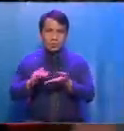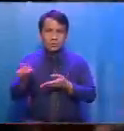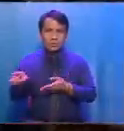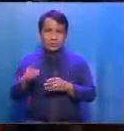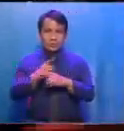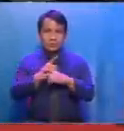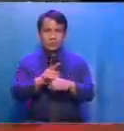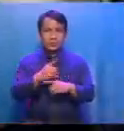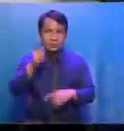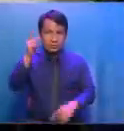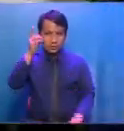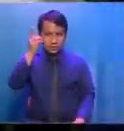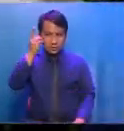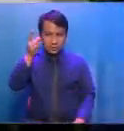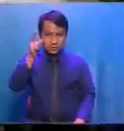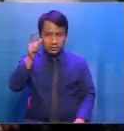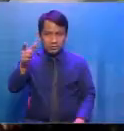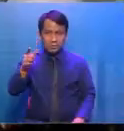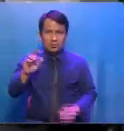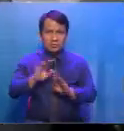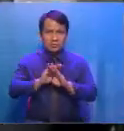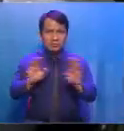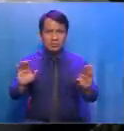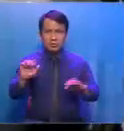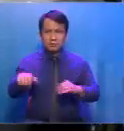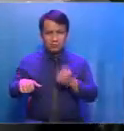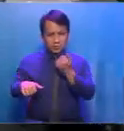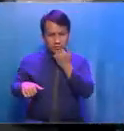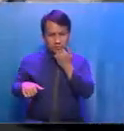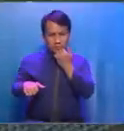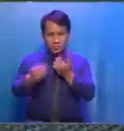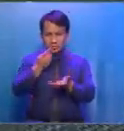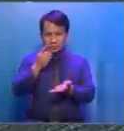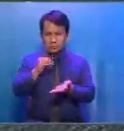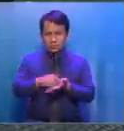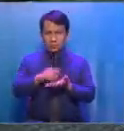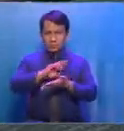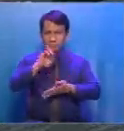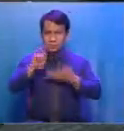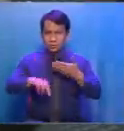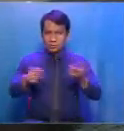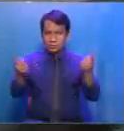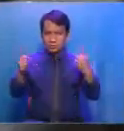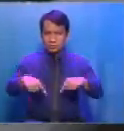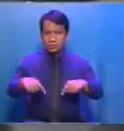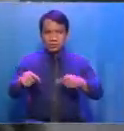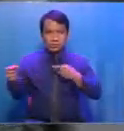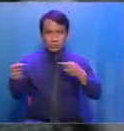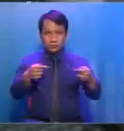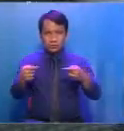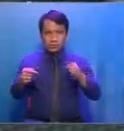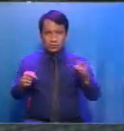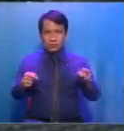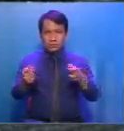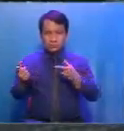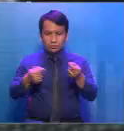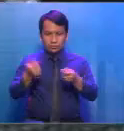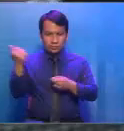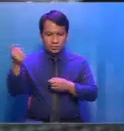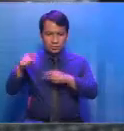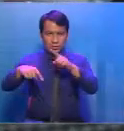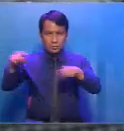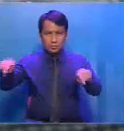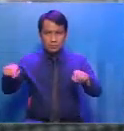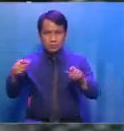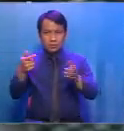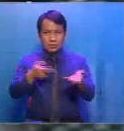si Defense Secretary Delphine Lorenzana pero wala umanong mali sa pagdokumento ng resulta ng engkwentro dahil ginagawa rin daw ito ng militar sa mga